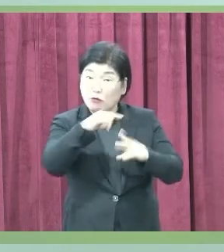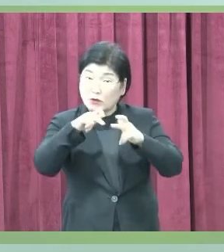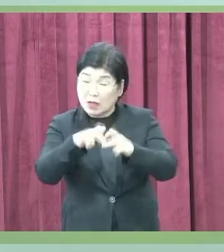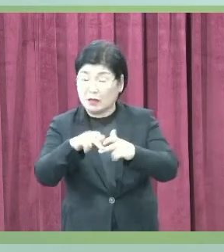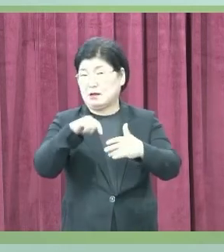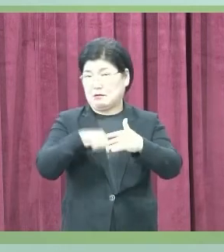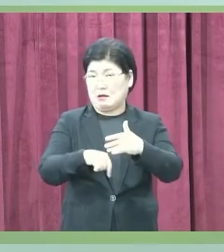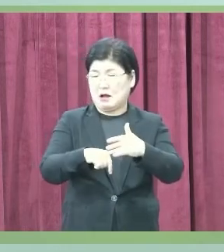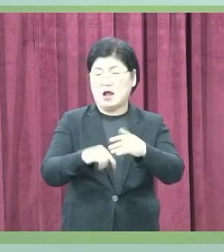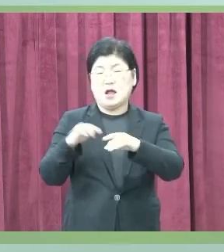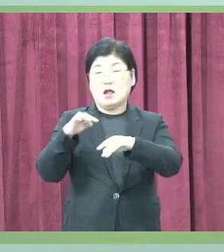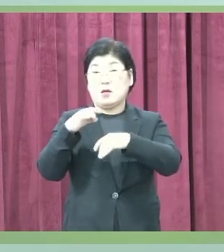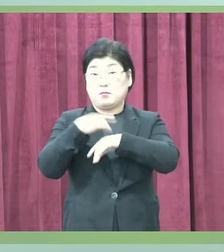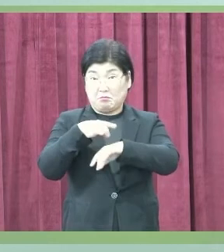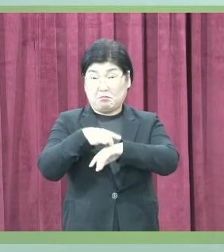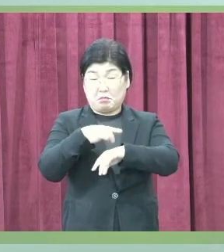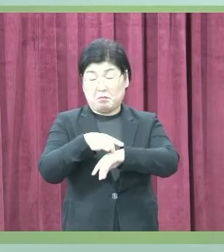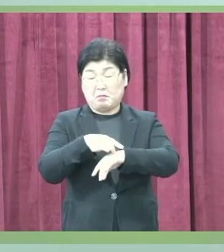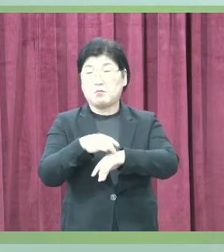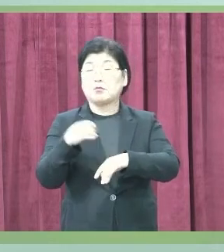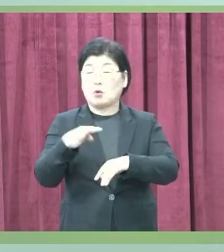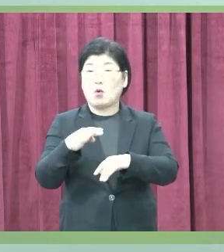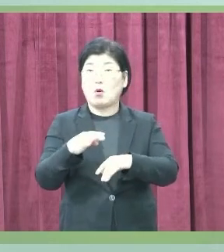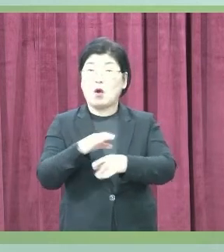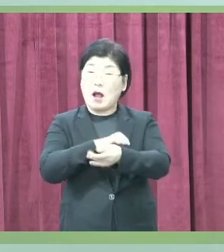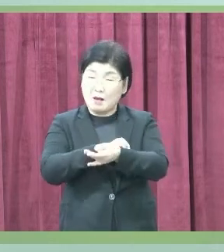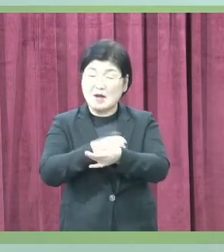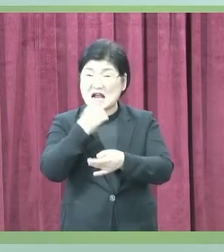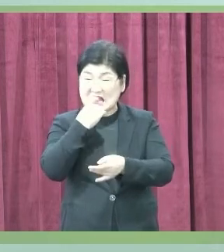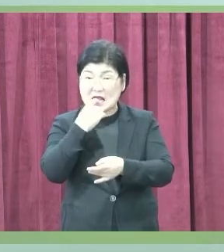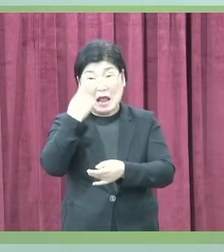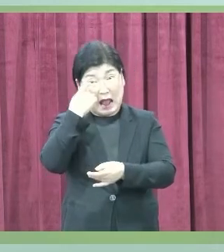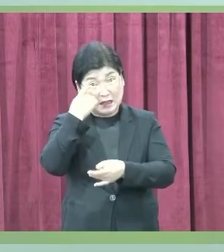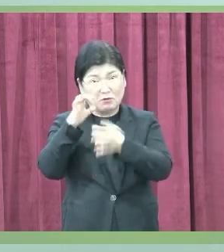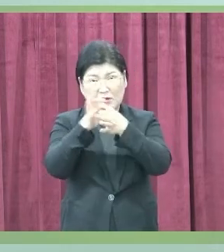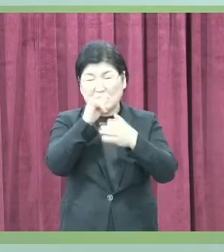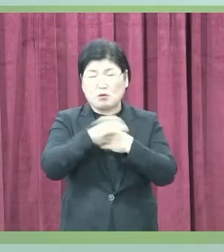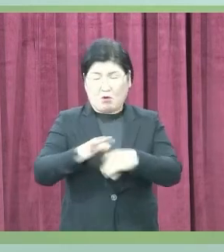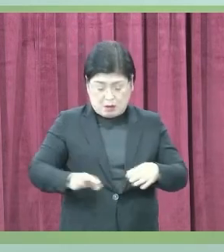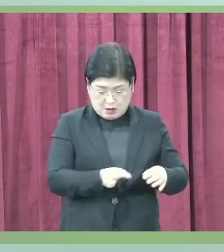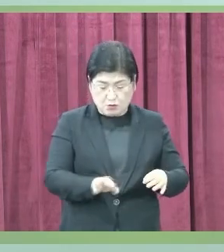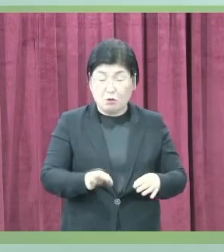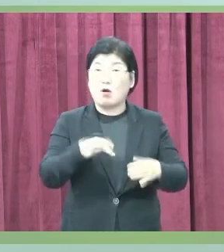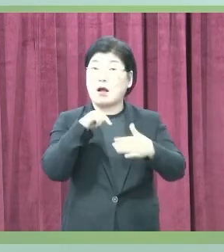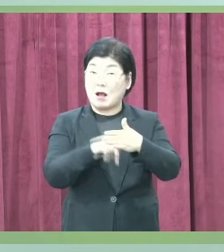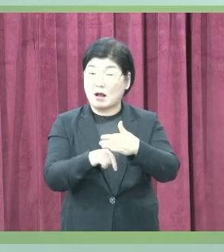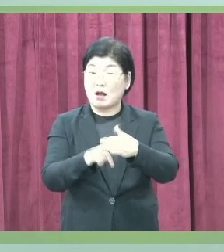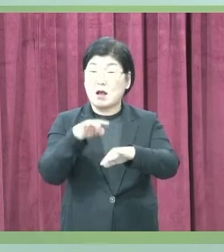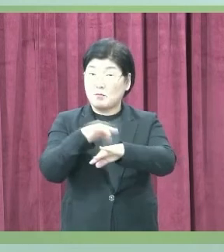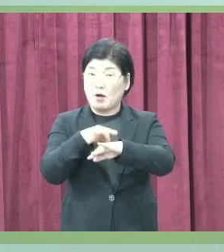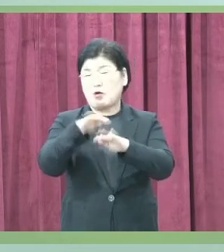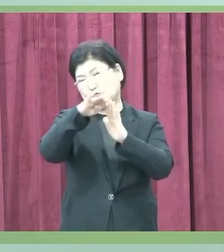내과, 정형외과, 한방, 치과, 안과의 순서로 나타났고요. 장류 요루도 내과, 정형외과의